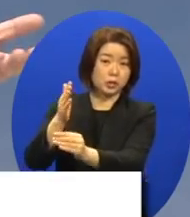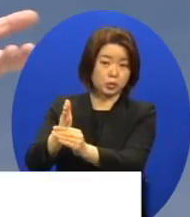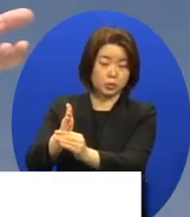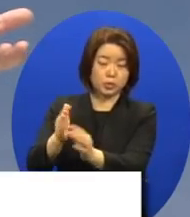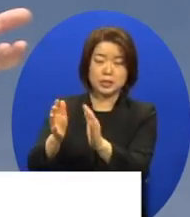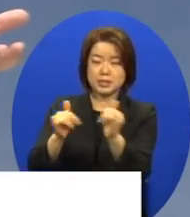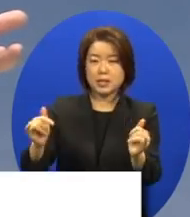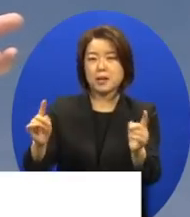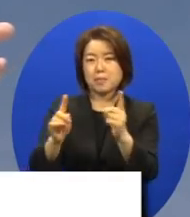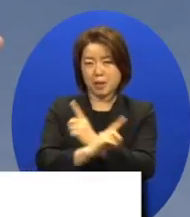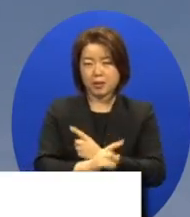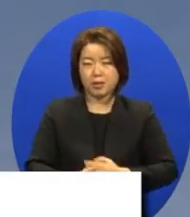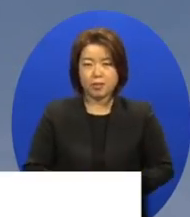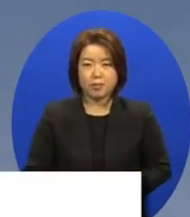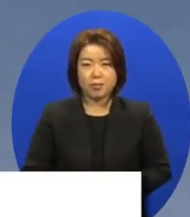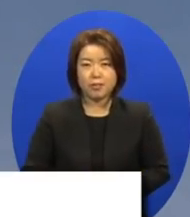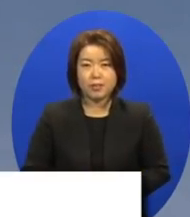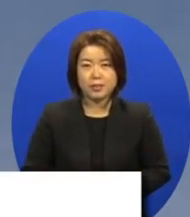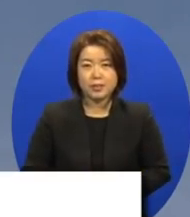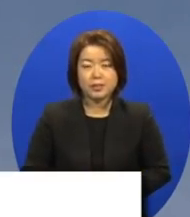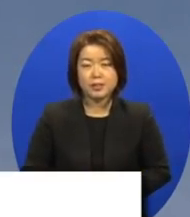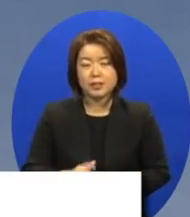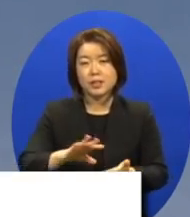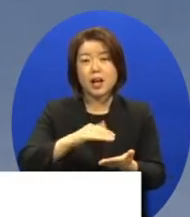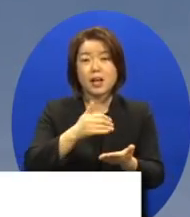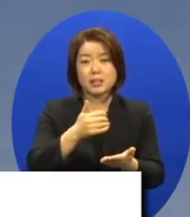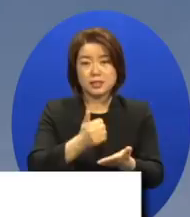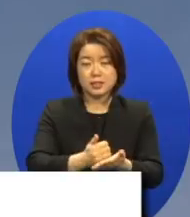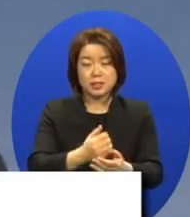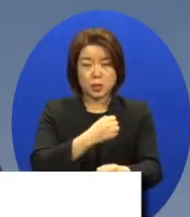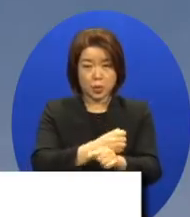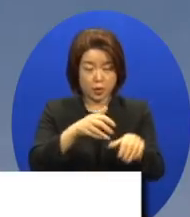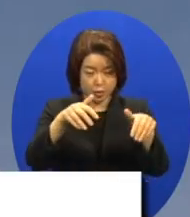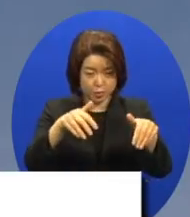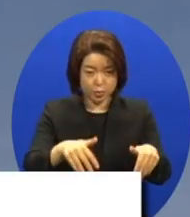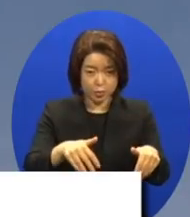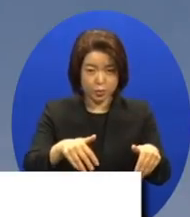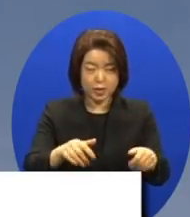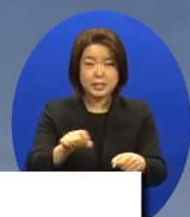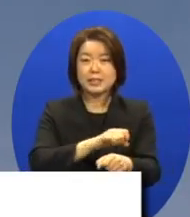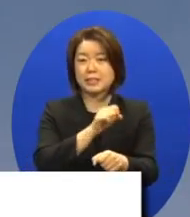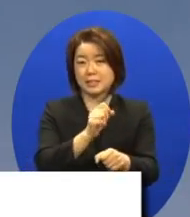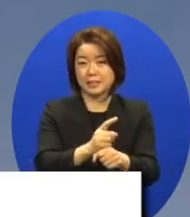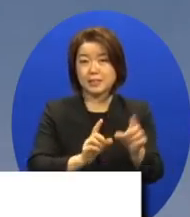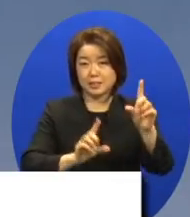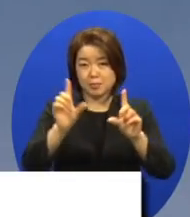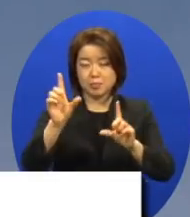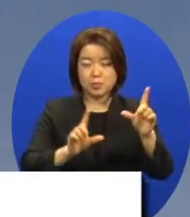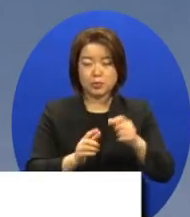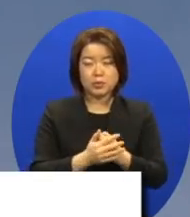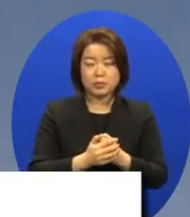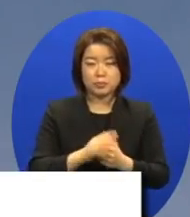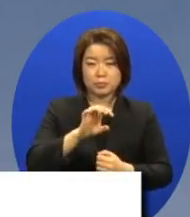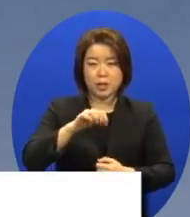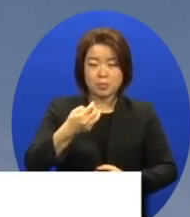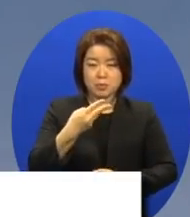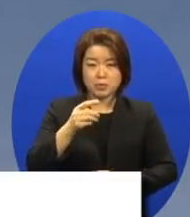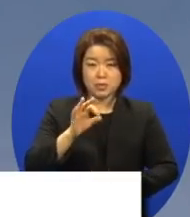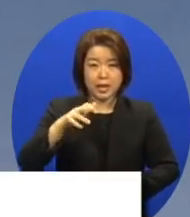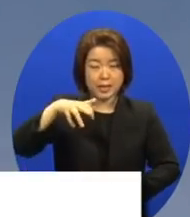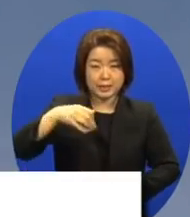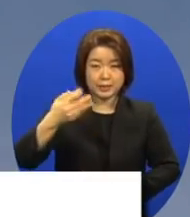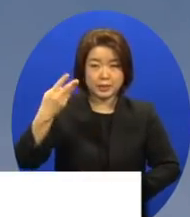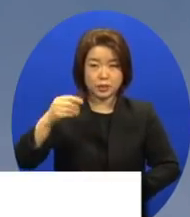확 바뀝니다 그리스에 노예인 사람의 특징입니다 플랭크 루 박 선교사님 있은